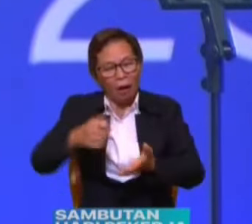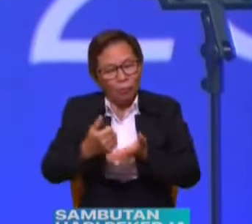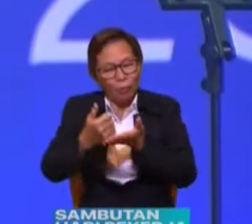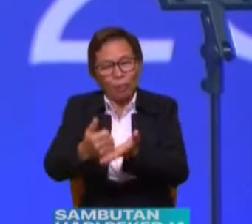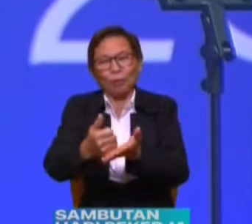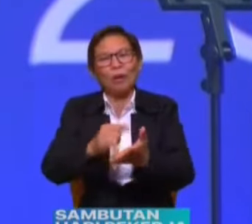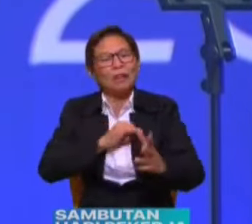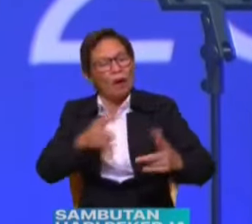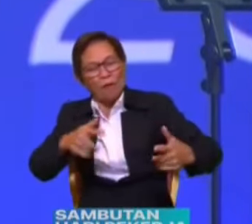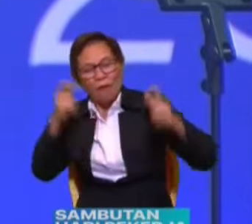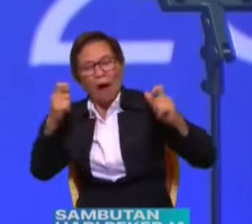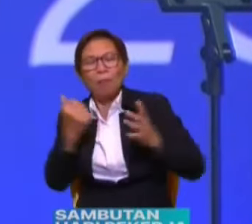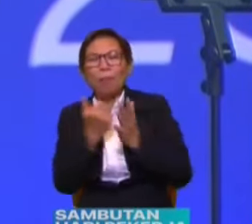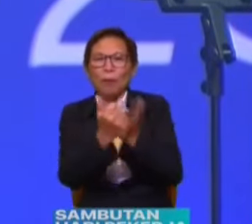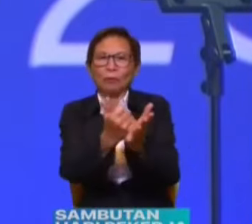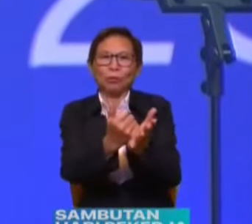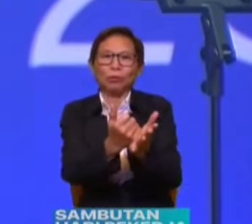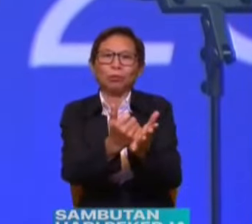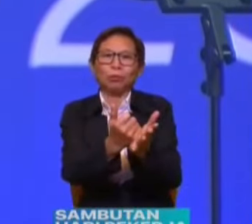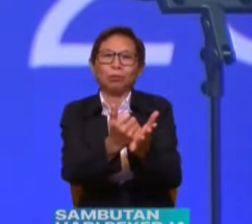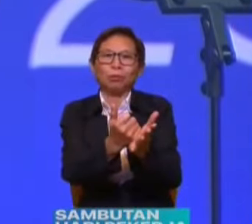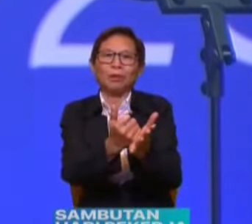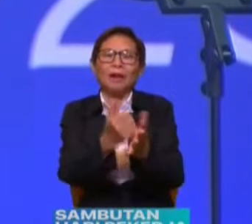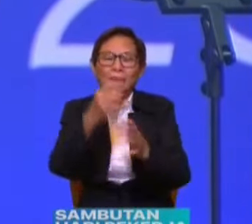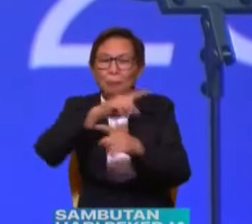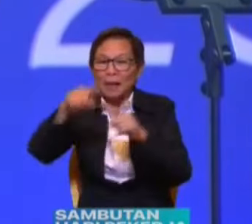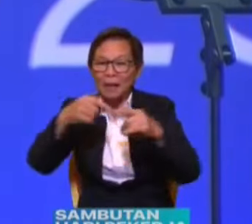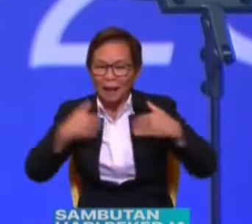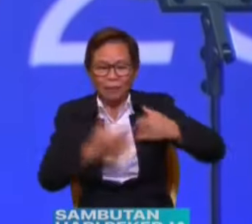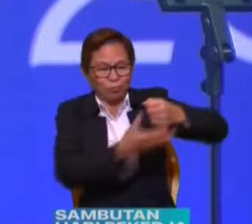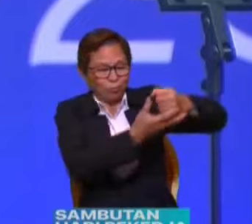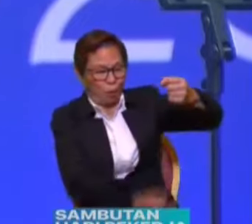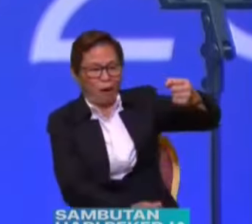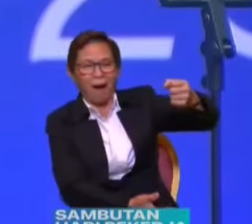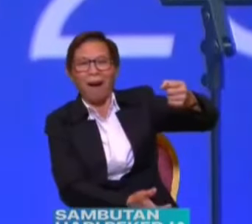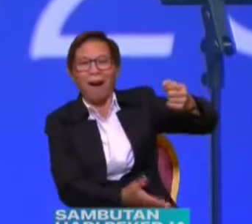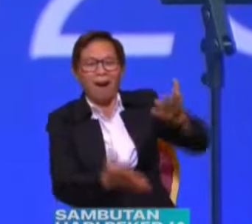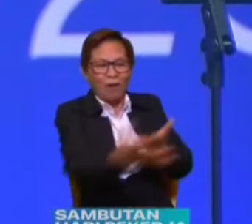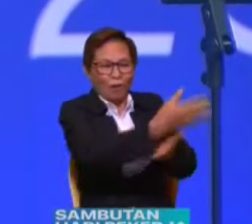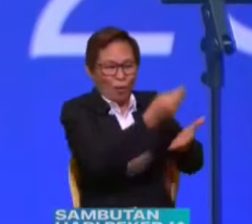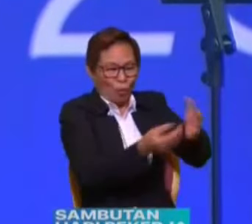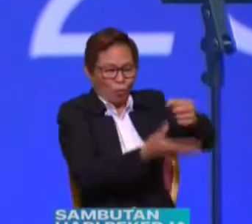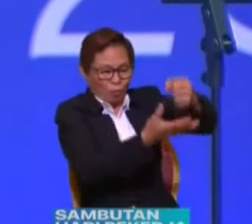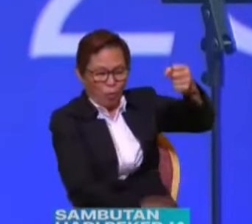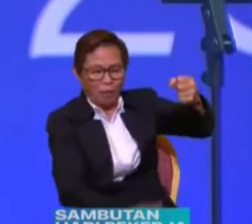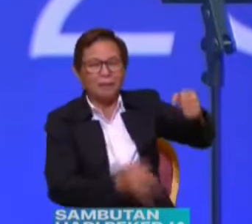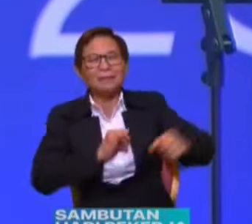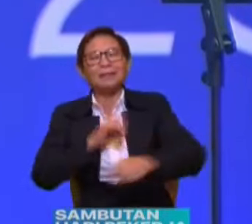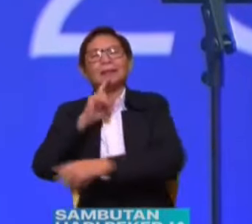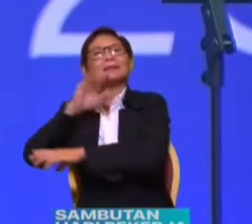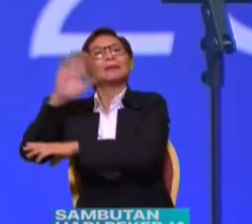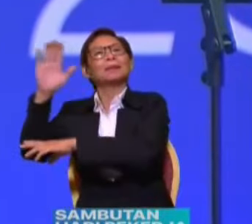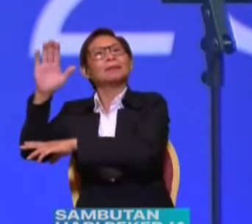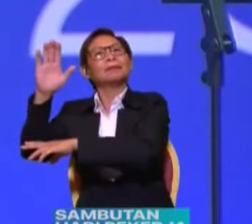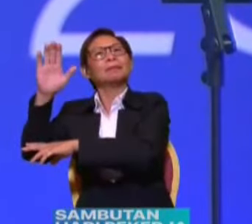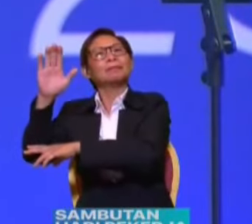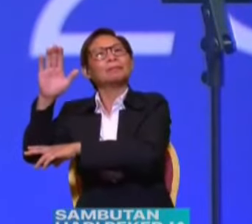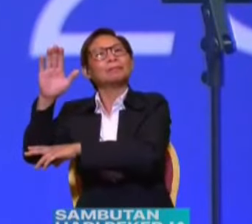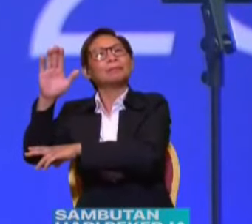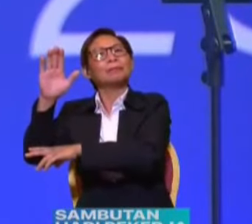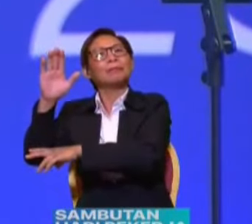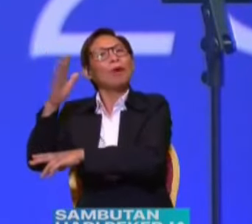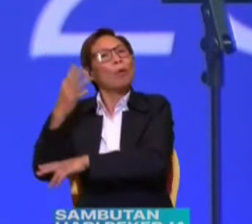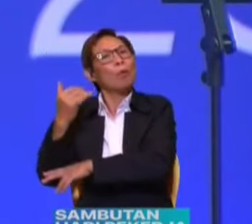akan segerakan sebaik ada keuntungan. Itu sudah saya jamin, saya jangan bimbang. Ya. Dan